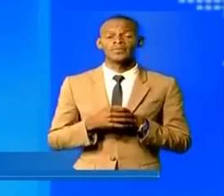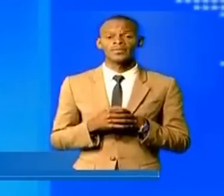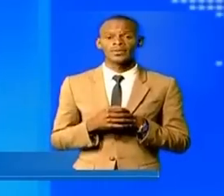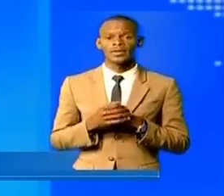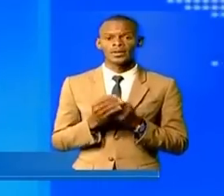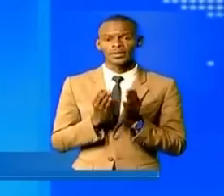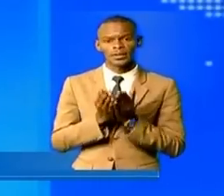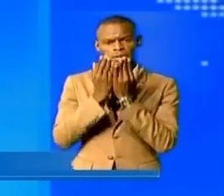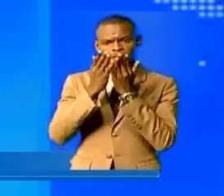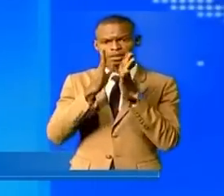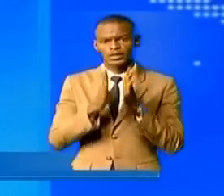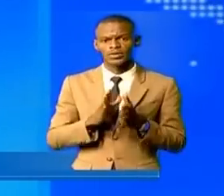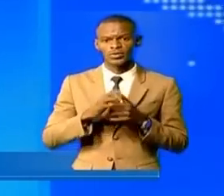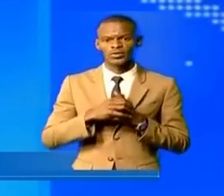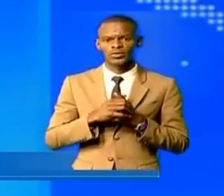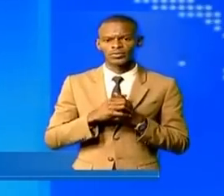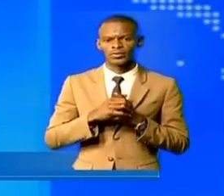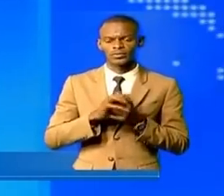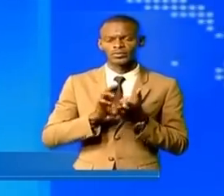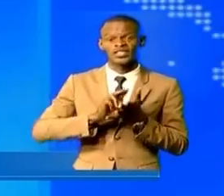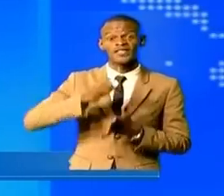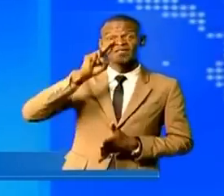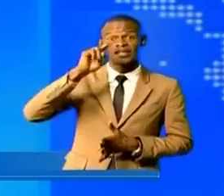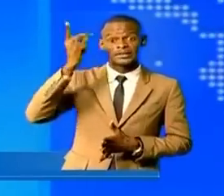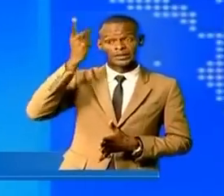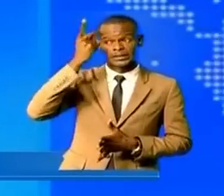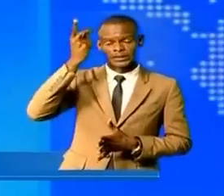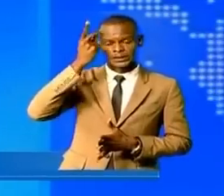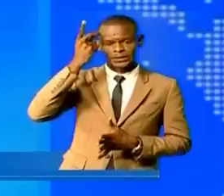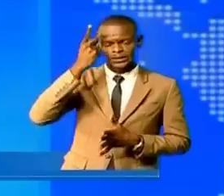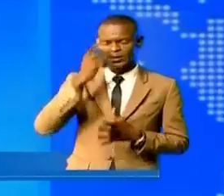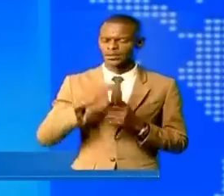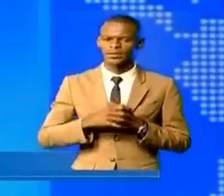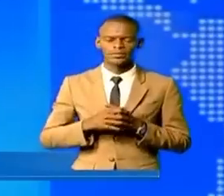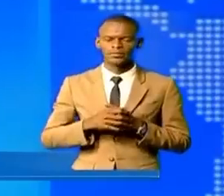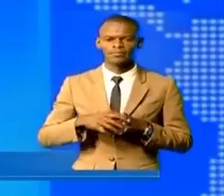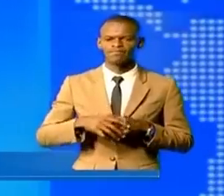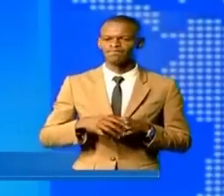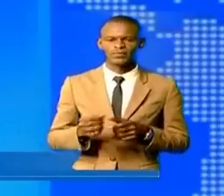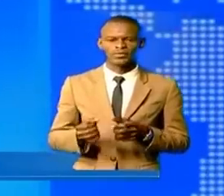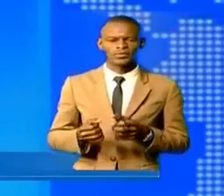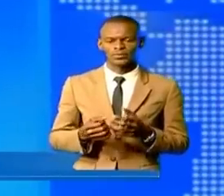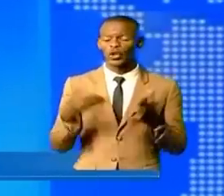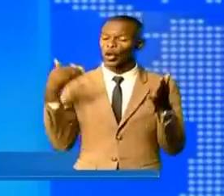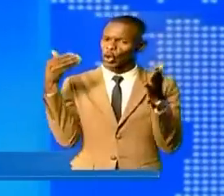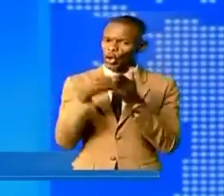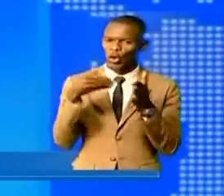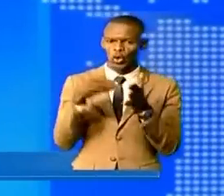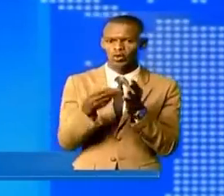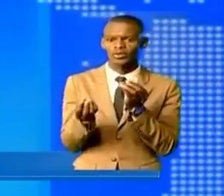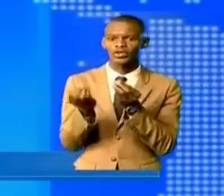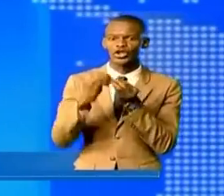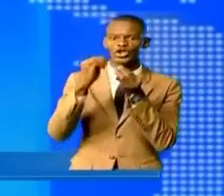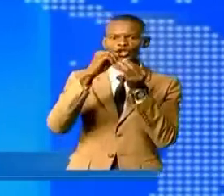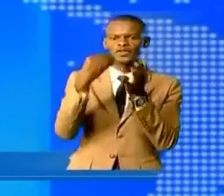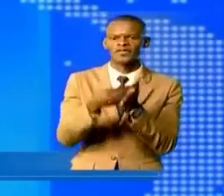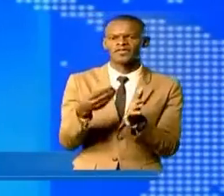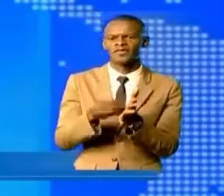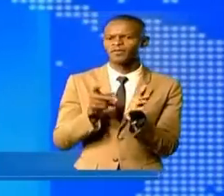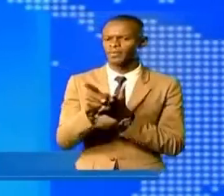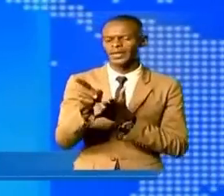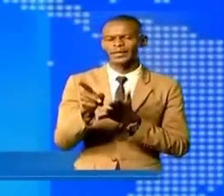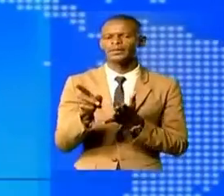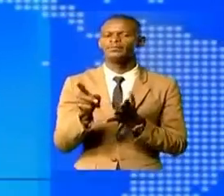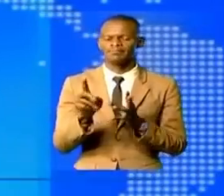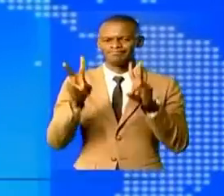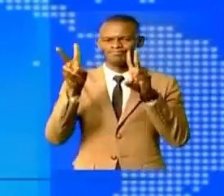veulent retourner au home toujours inoccupé. Ils ont fait une déclaration. Ce sont les grands titres de 20h, madame, monsieur.